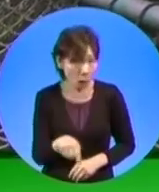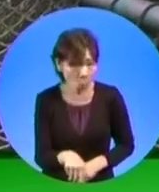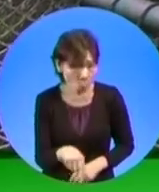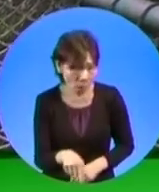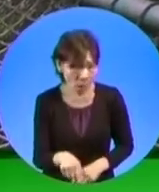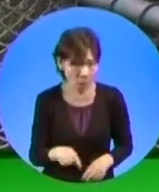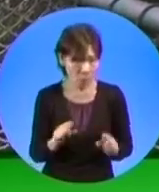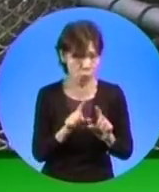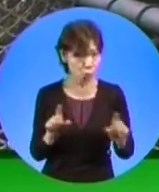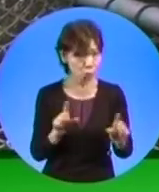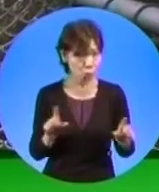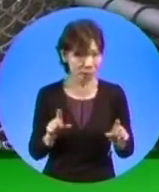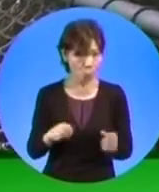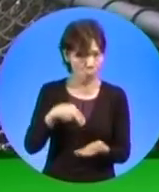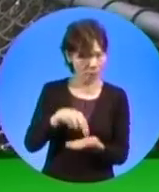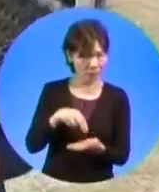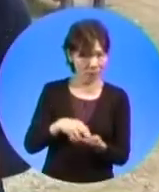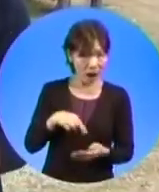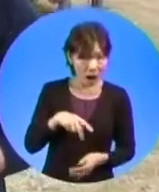かな。